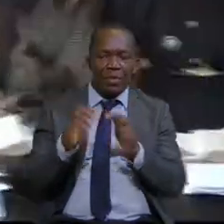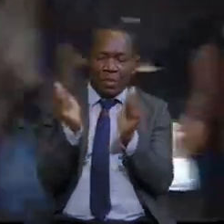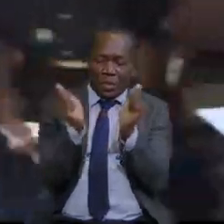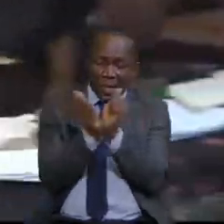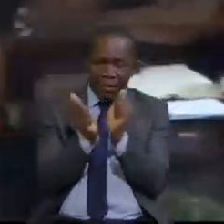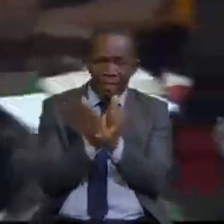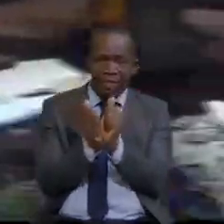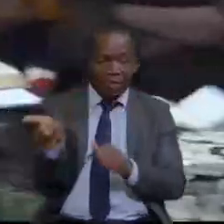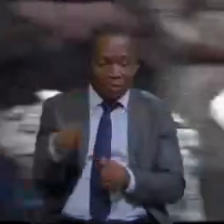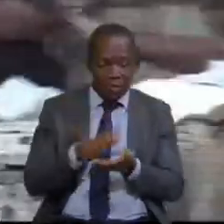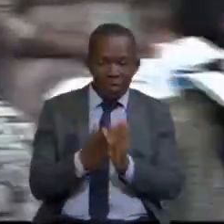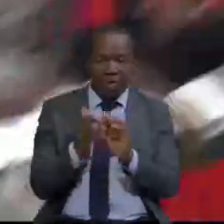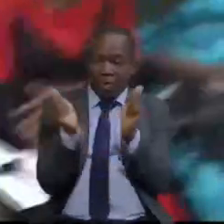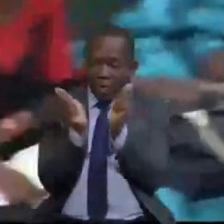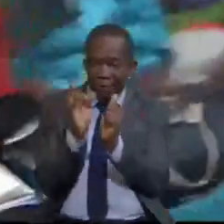les captifs du Satan.